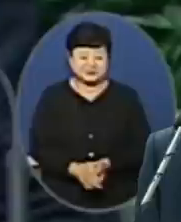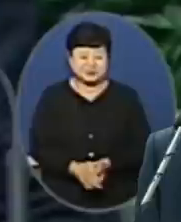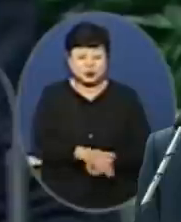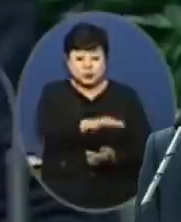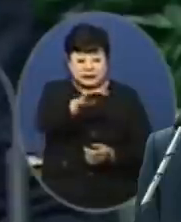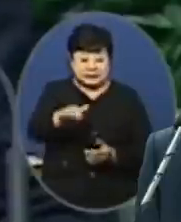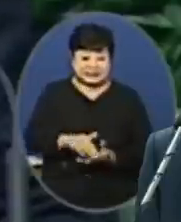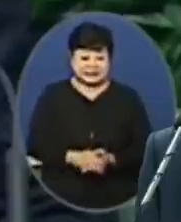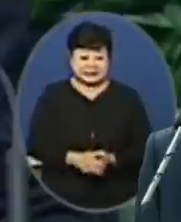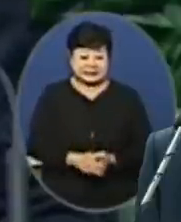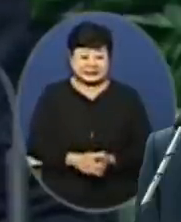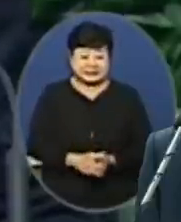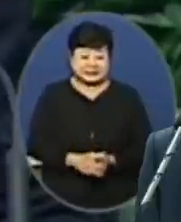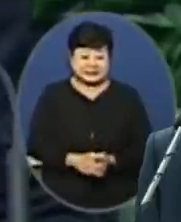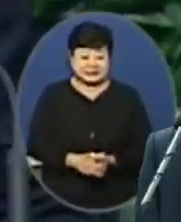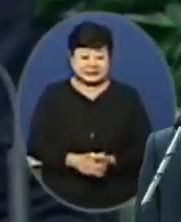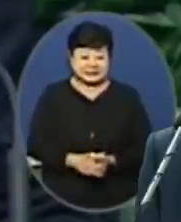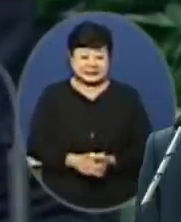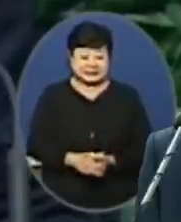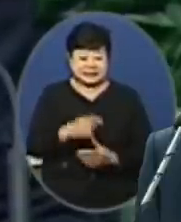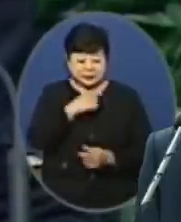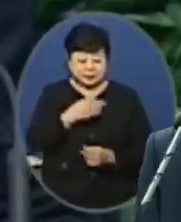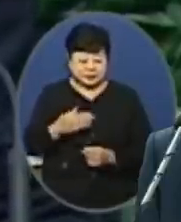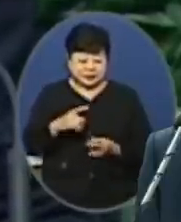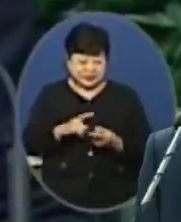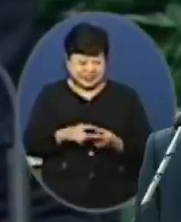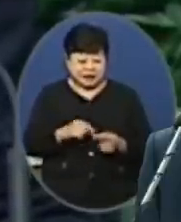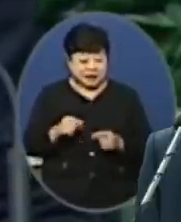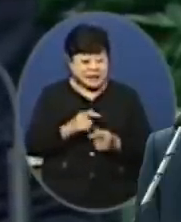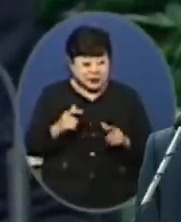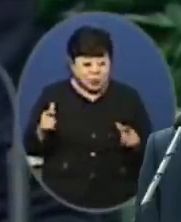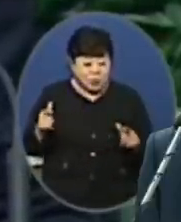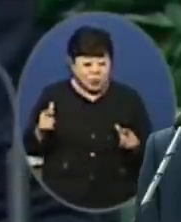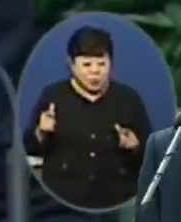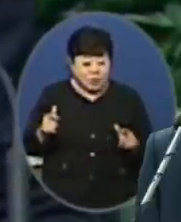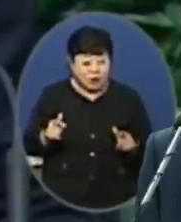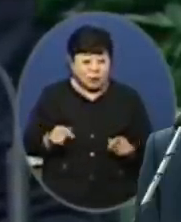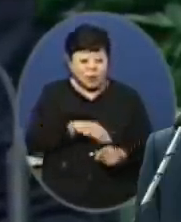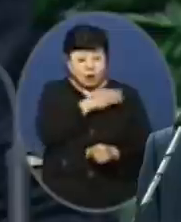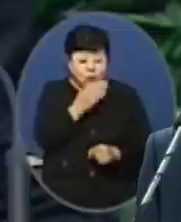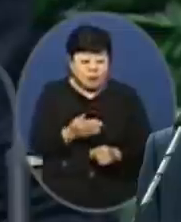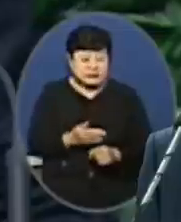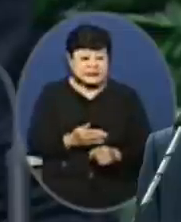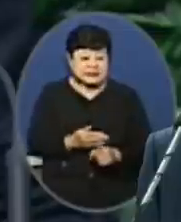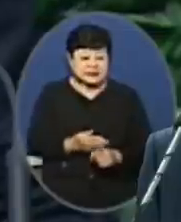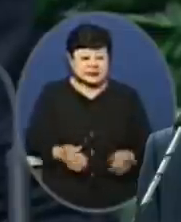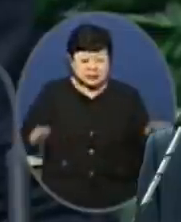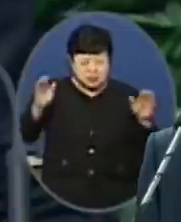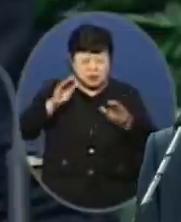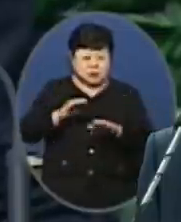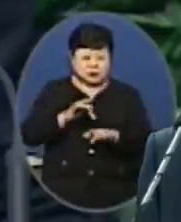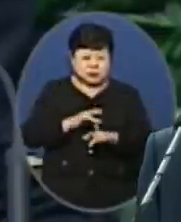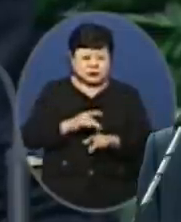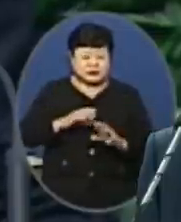우리는 혈과 육에 대한 시름이 아니라 정사와 권세와 그 이 어두움의 세상 주관자들과